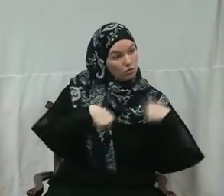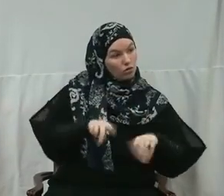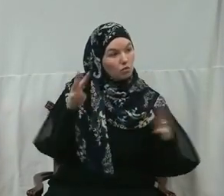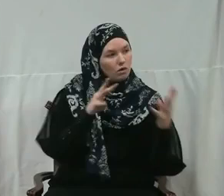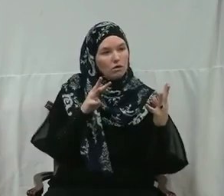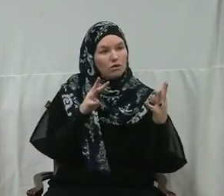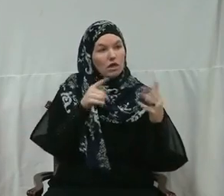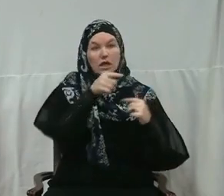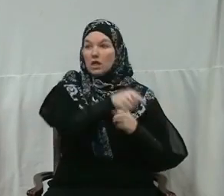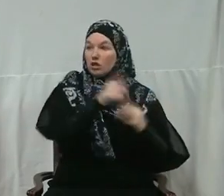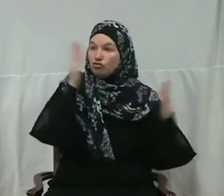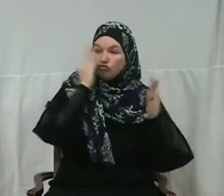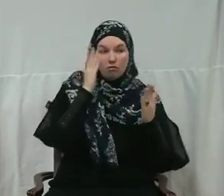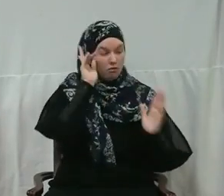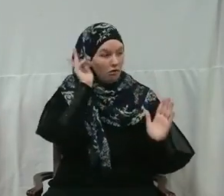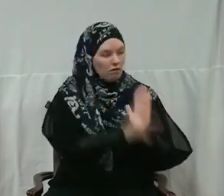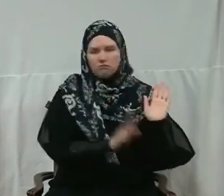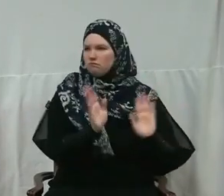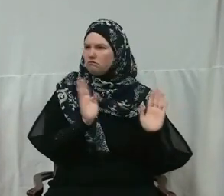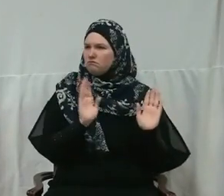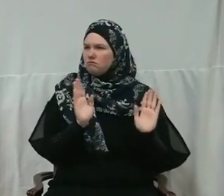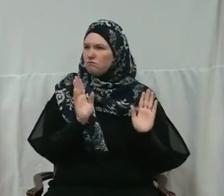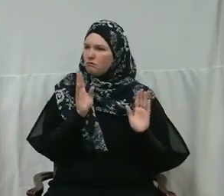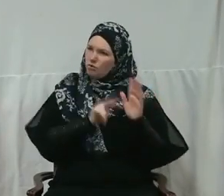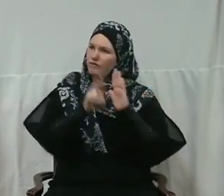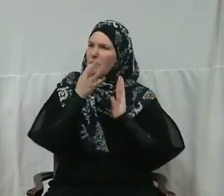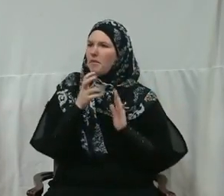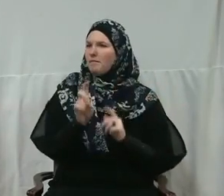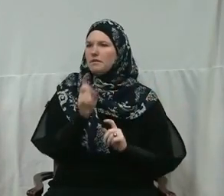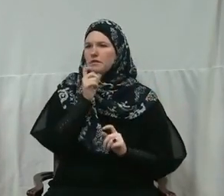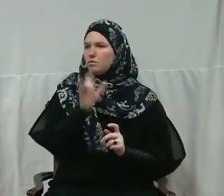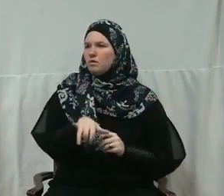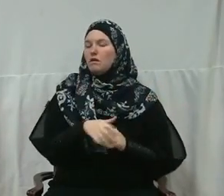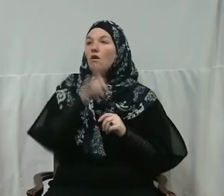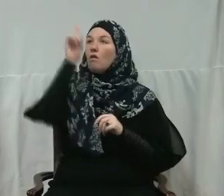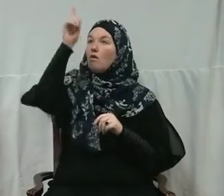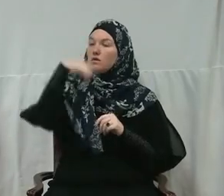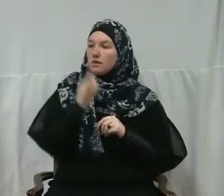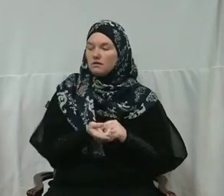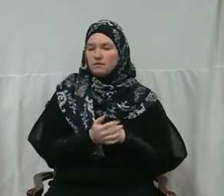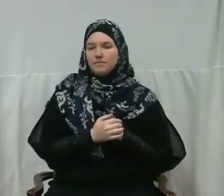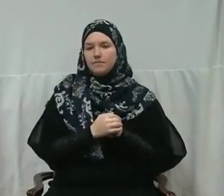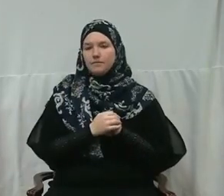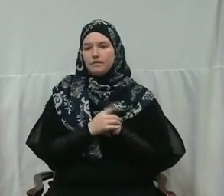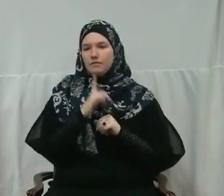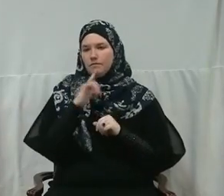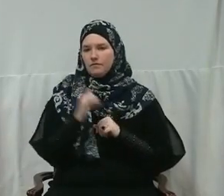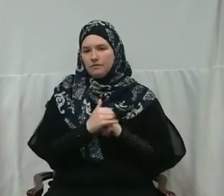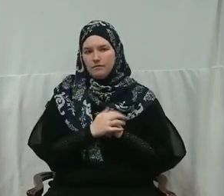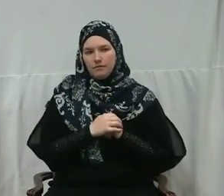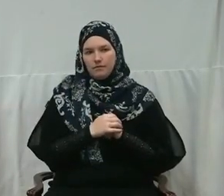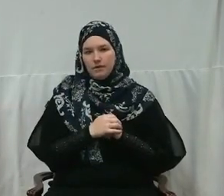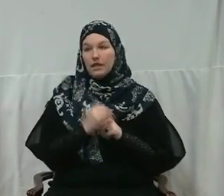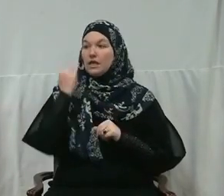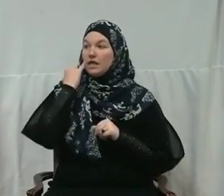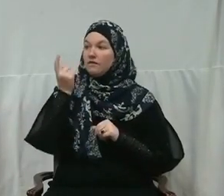the Allah tells him, وَلَوْ كُنْتَ فَضًّا غَلِيظَ الْقَلْبِ لَنْ فَضُّوا مِنْ حَوْلِكَ.